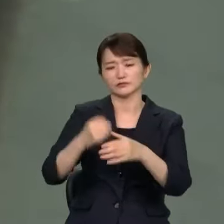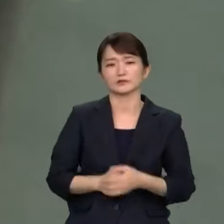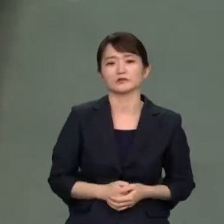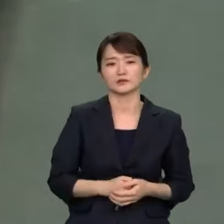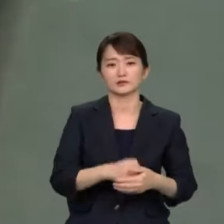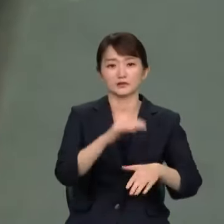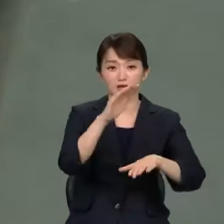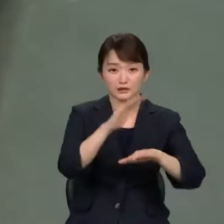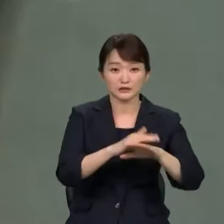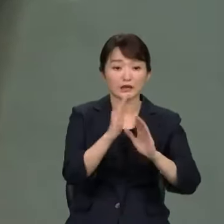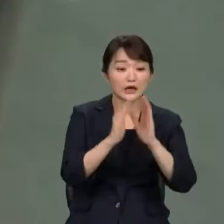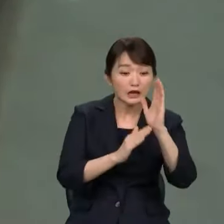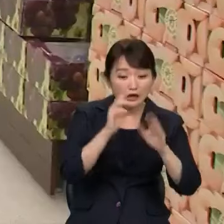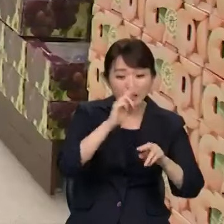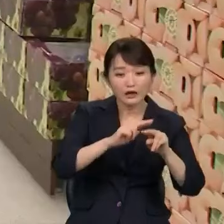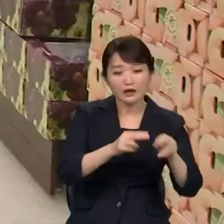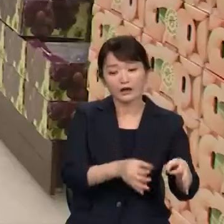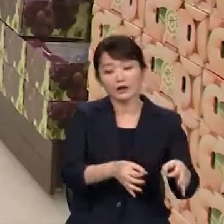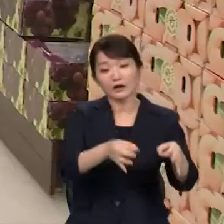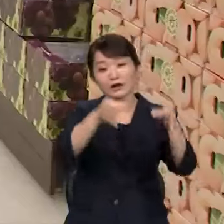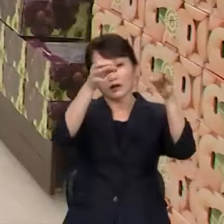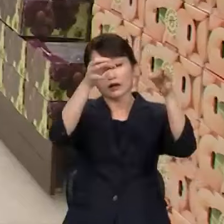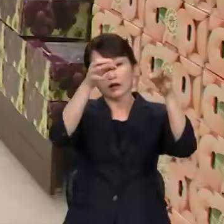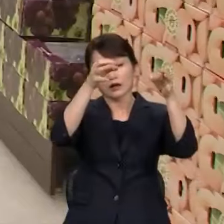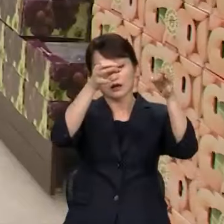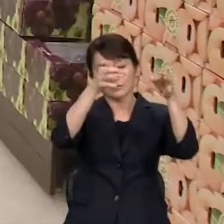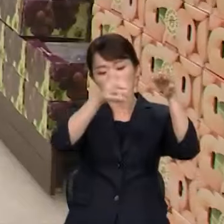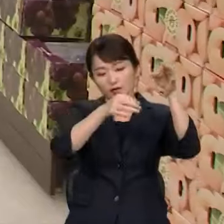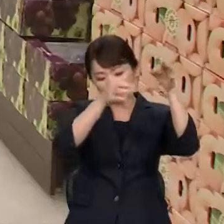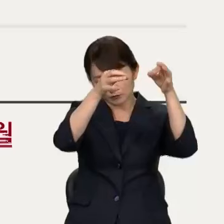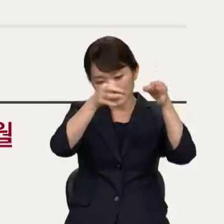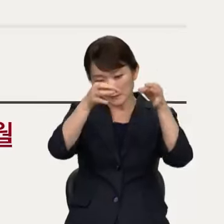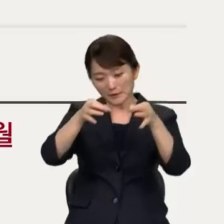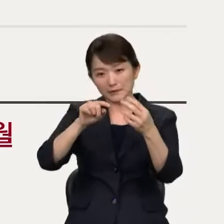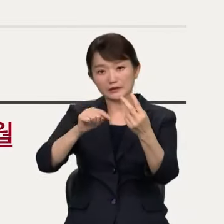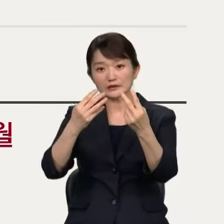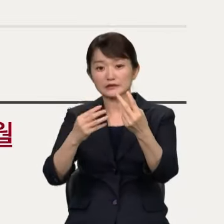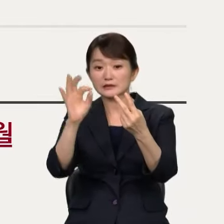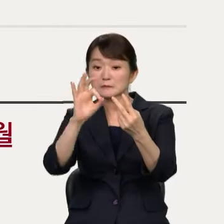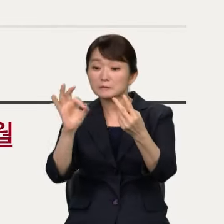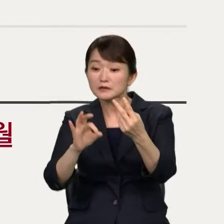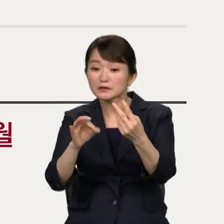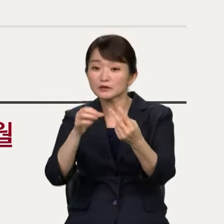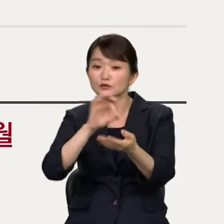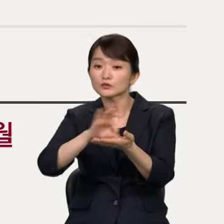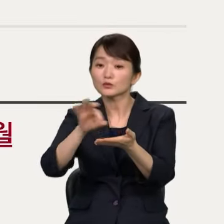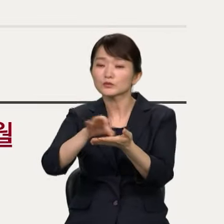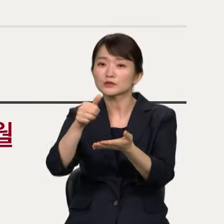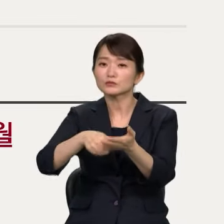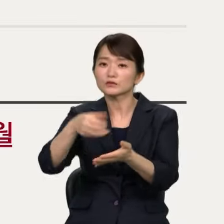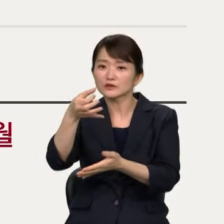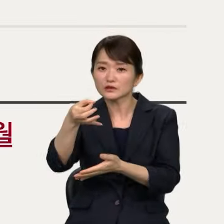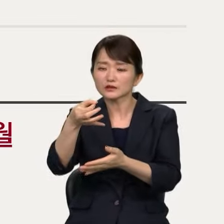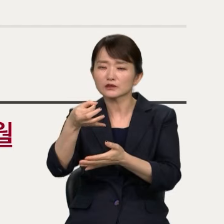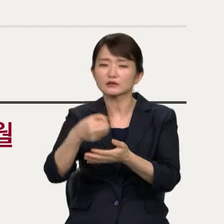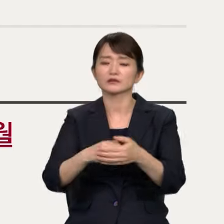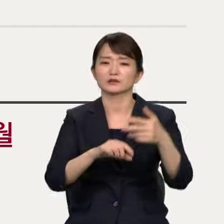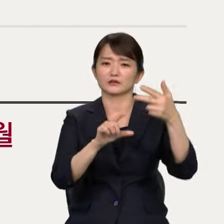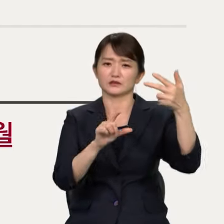농산물과 석유류 가격 상승에 내림세를 타며 2.4%까지 내렸던 소비자 물가는